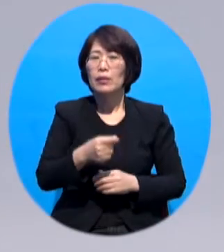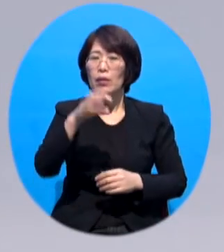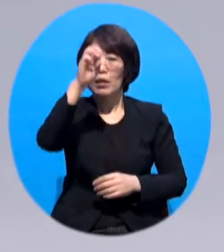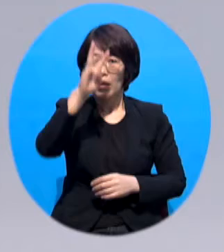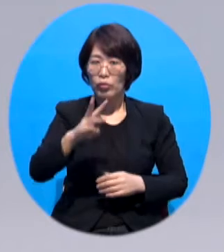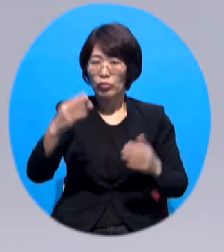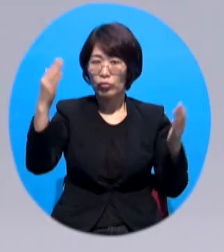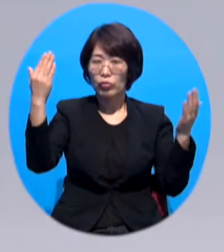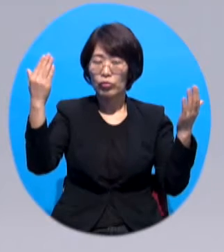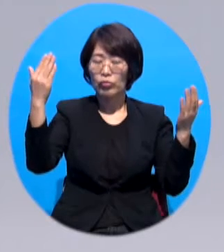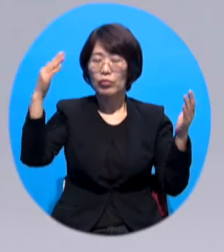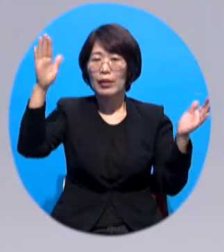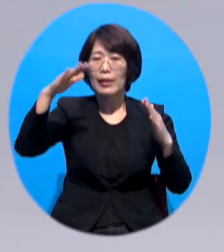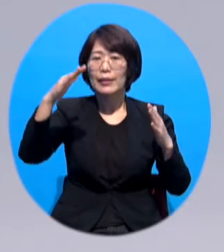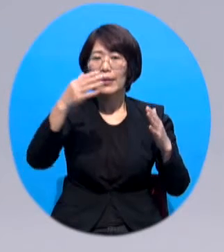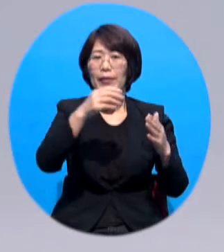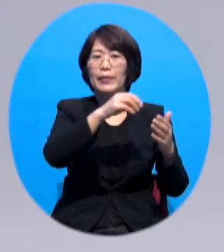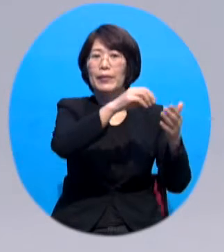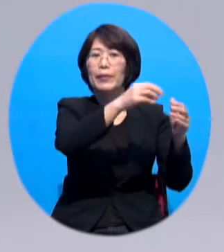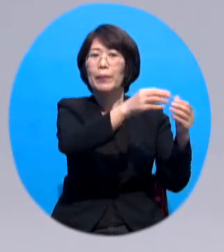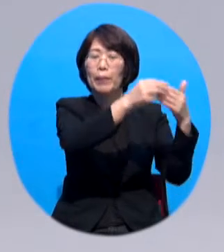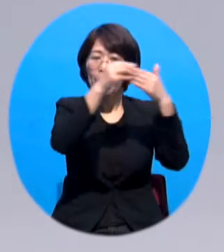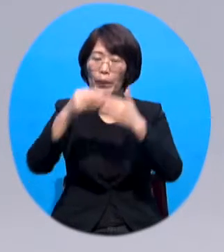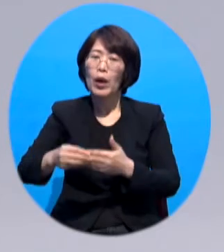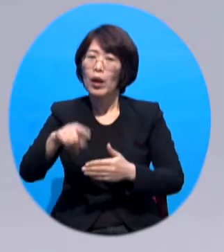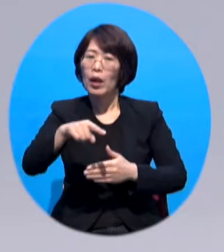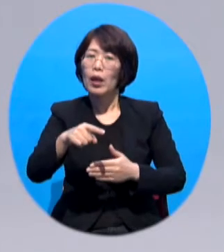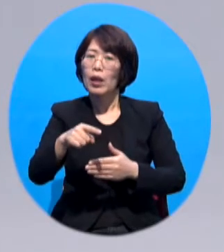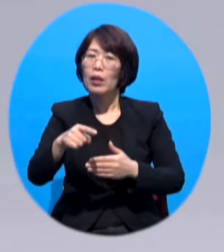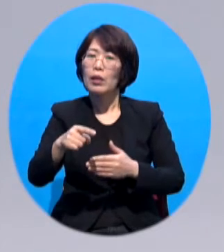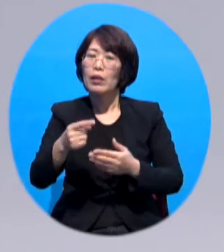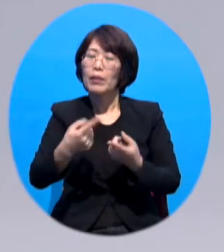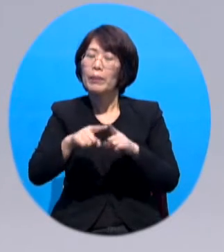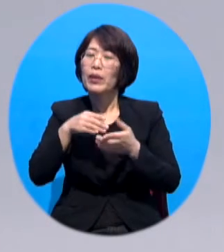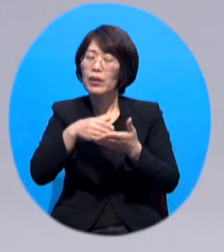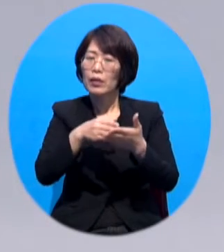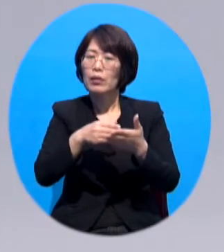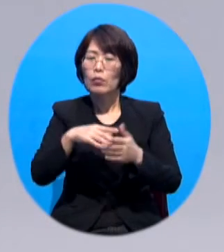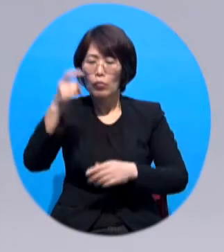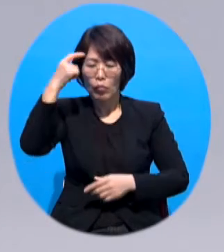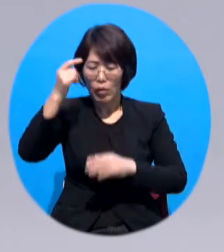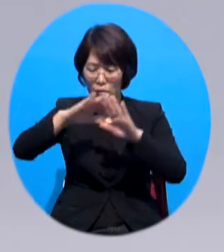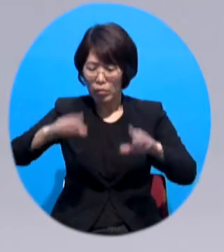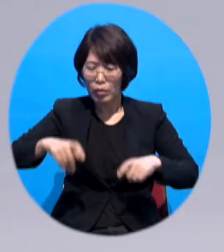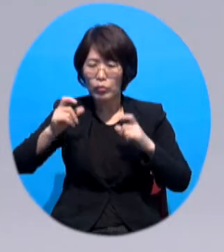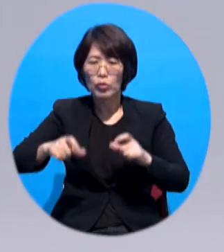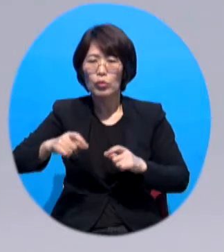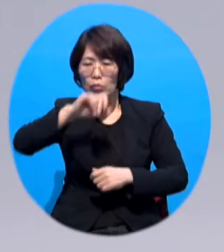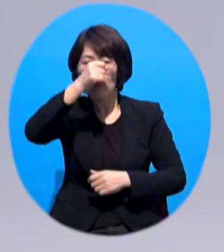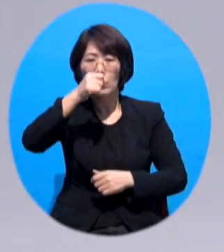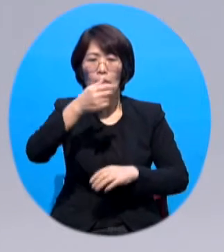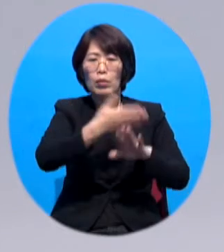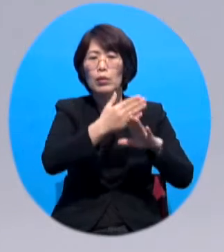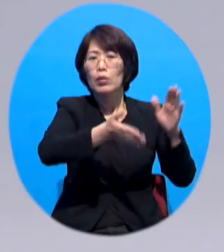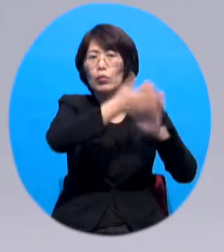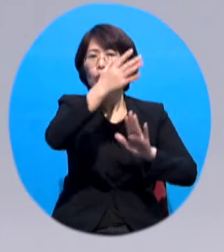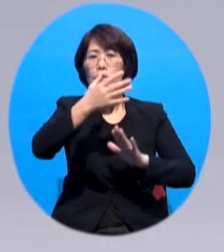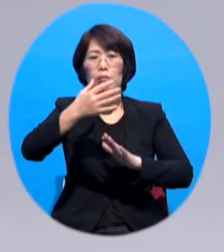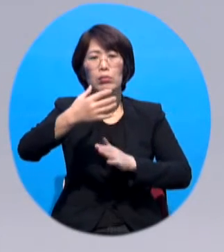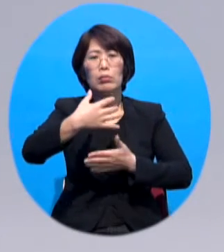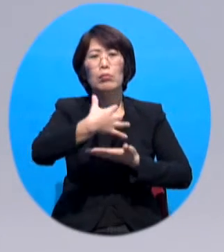입학식 쪄서 제한적 공덕 학부제 를 제안해 떨이 전남도 의해서 왜 우리 예산이 타 시도의 들어가는 문제를 지속적으로